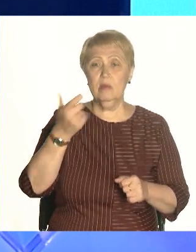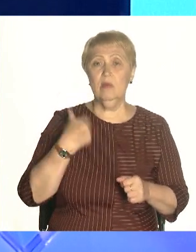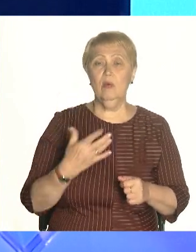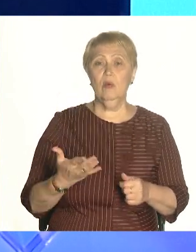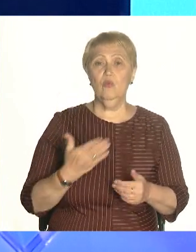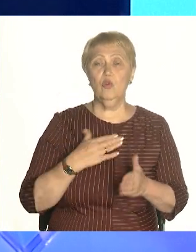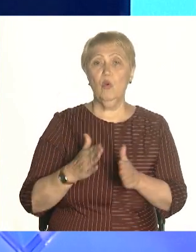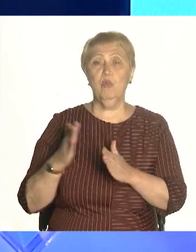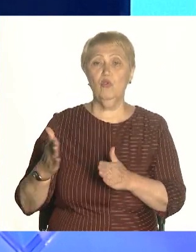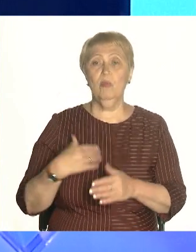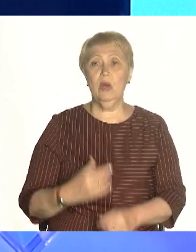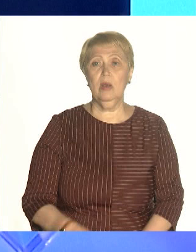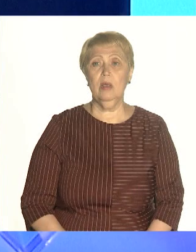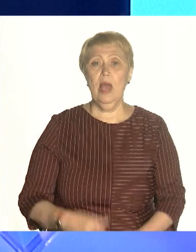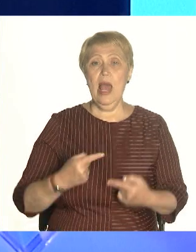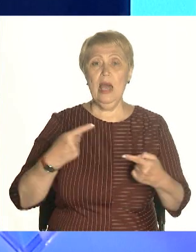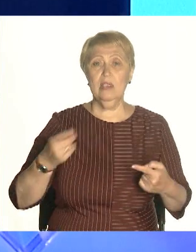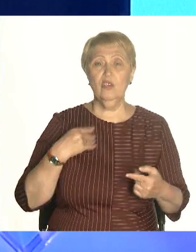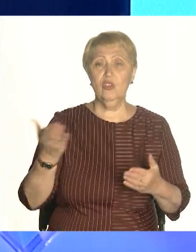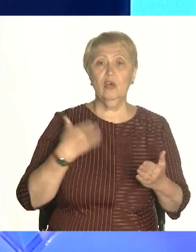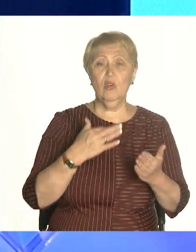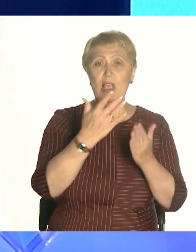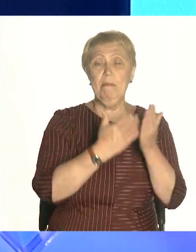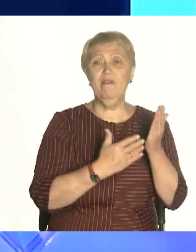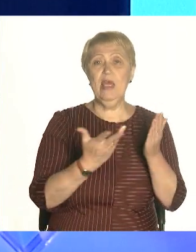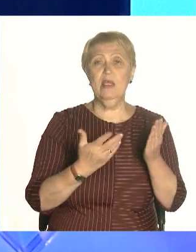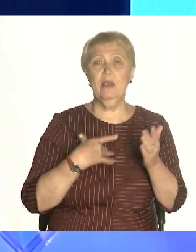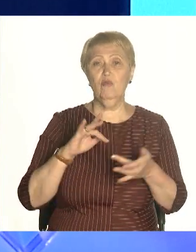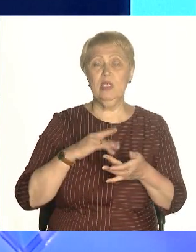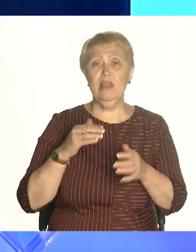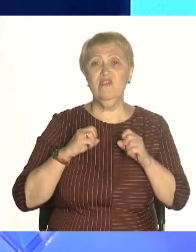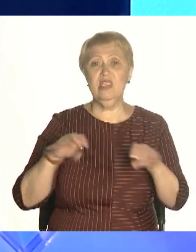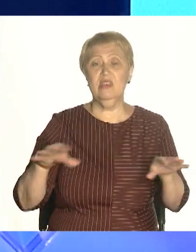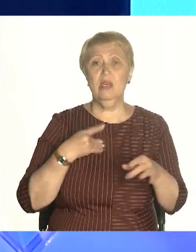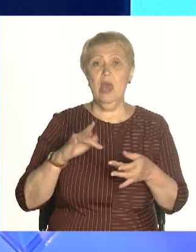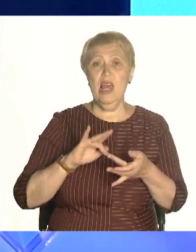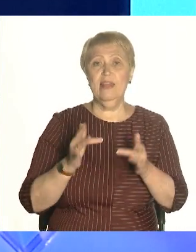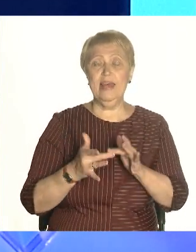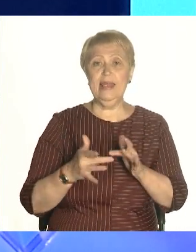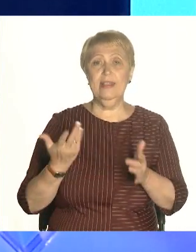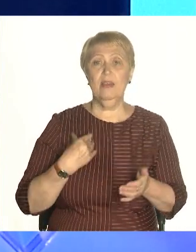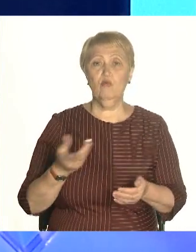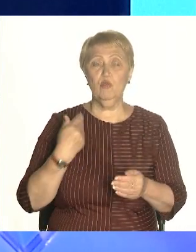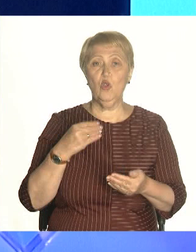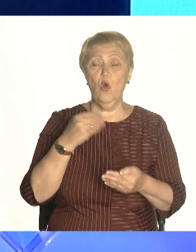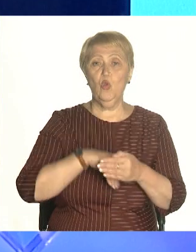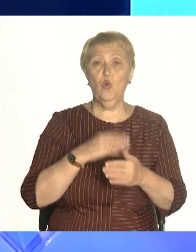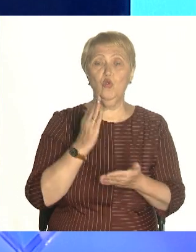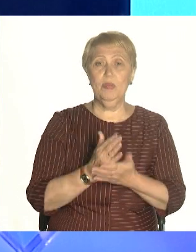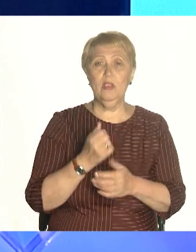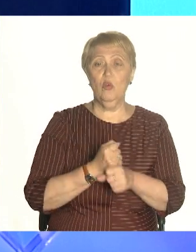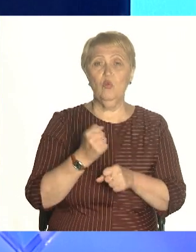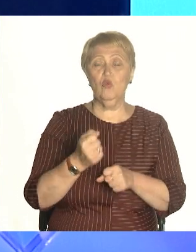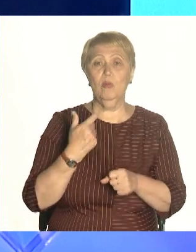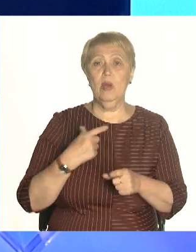путем размещения всевозможных объявлений в сети интернет, получения доступа к данным банковских карт,